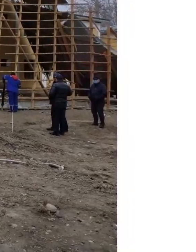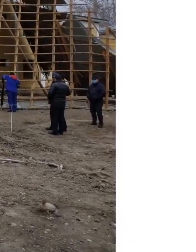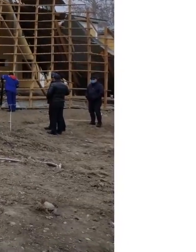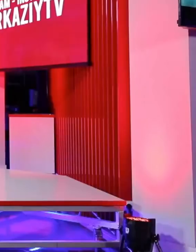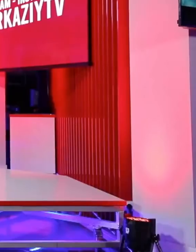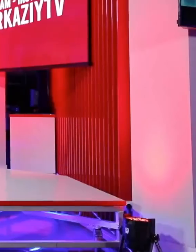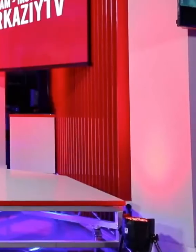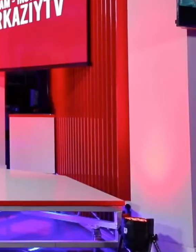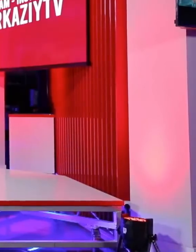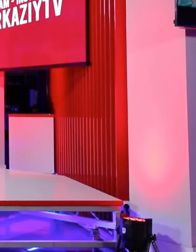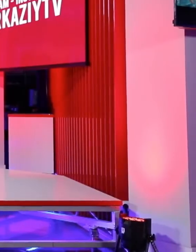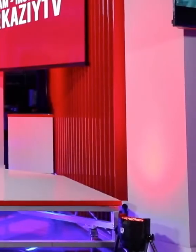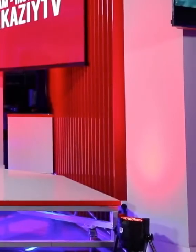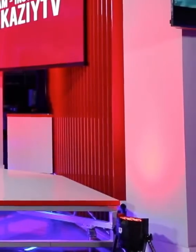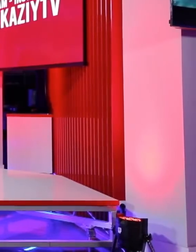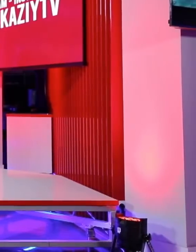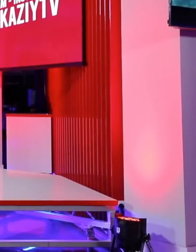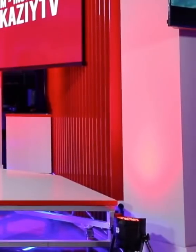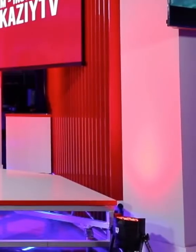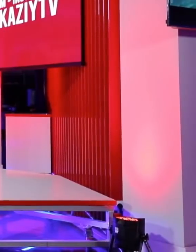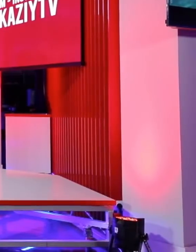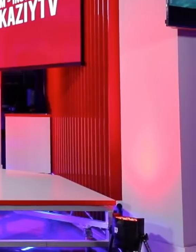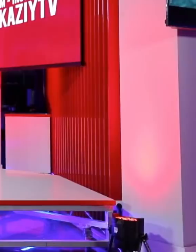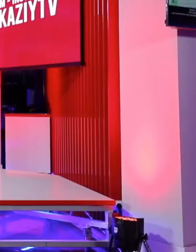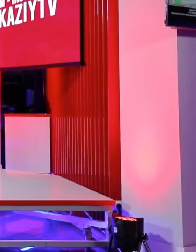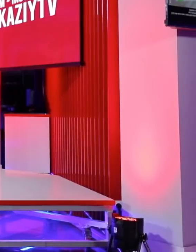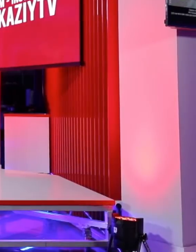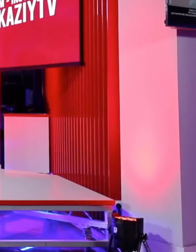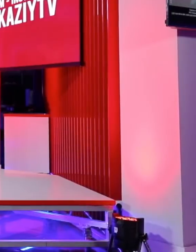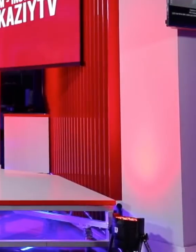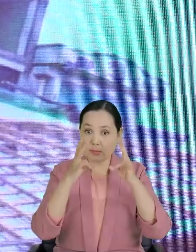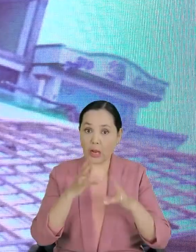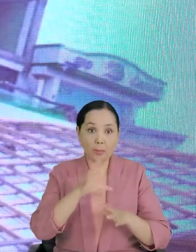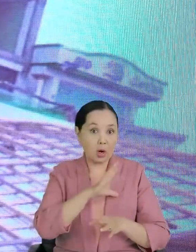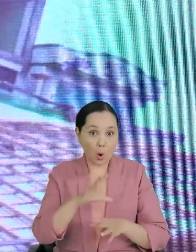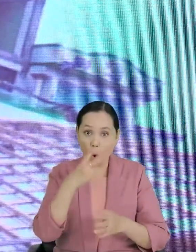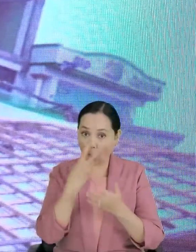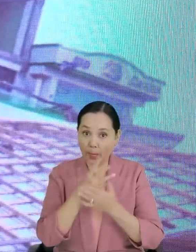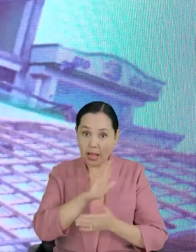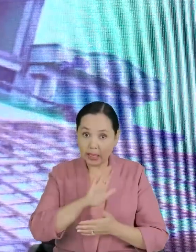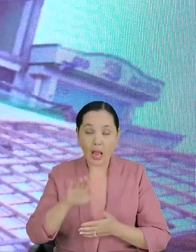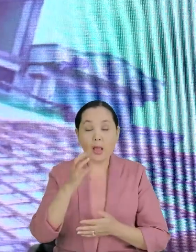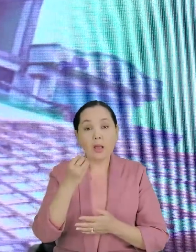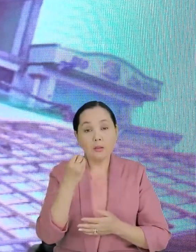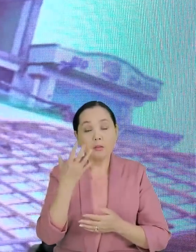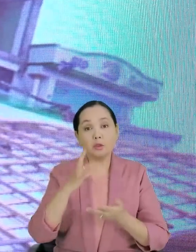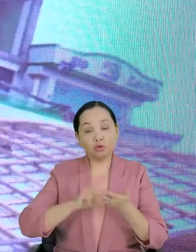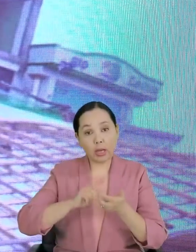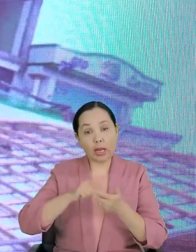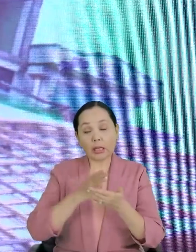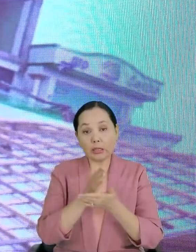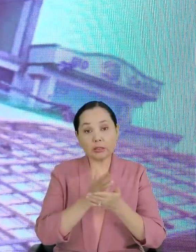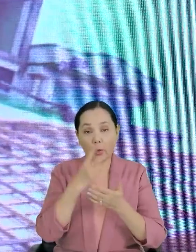holatlar kuzatilgan. Ularning orasida ma'muriy binolar ham borligi ayon bo'ldi. Undan tashqari yana bir nechta xizmat